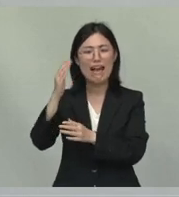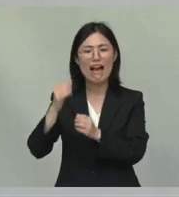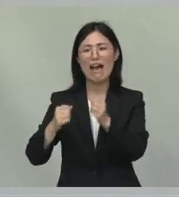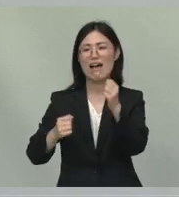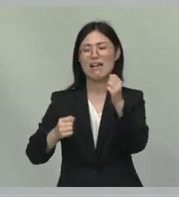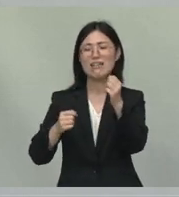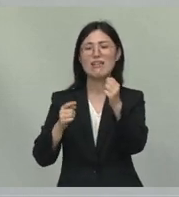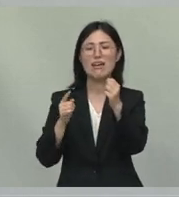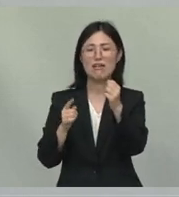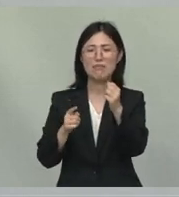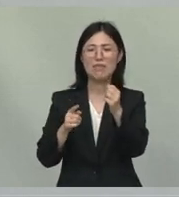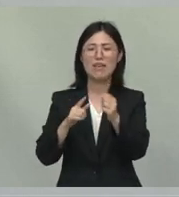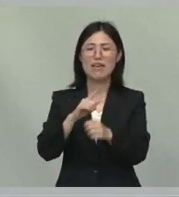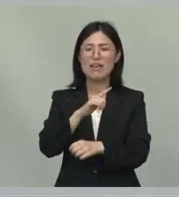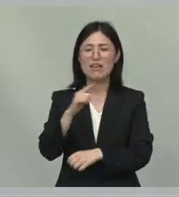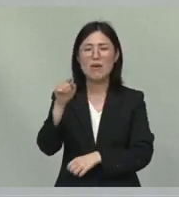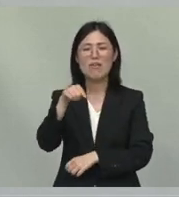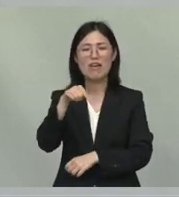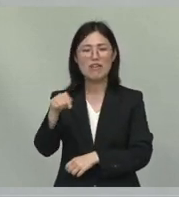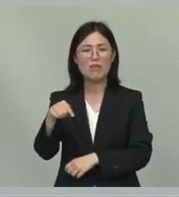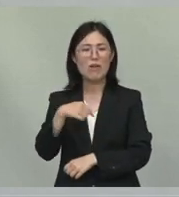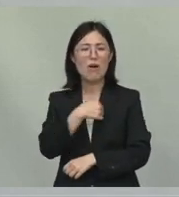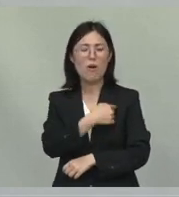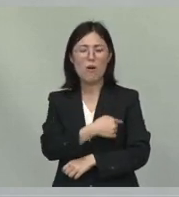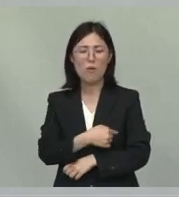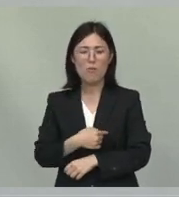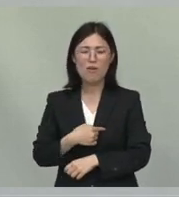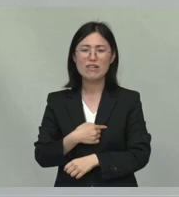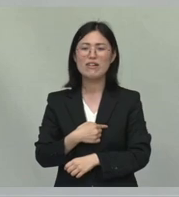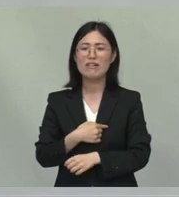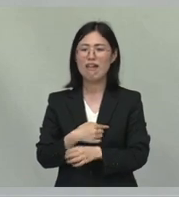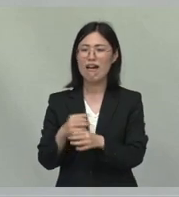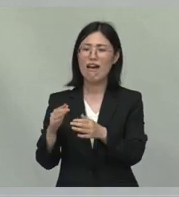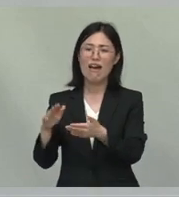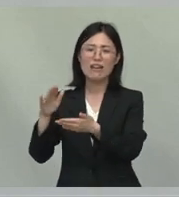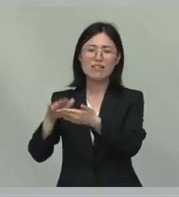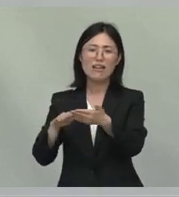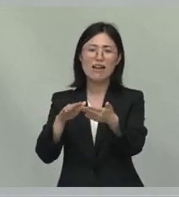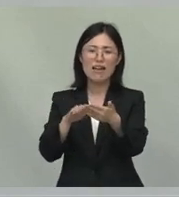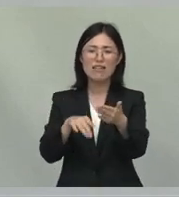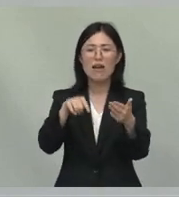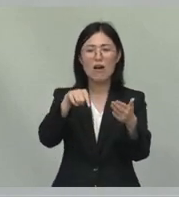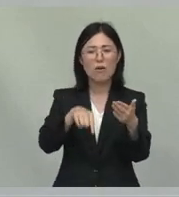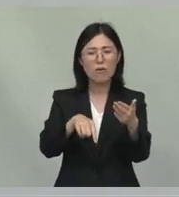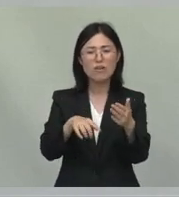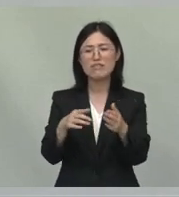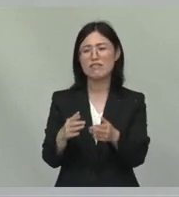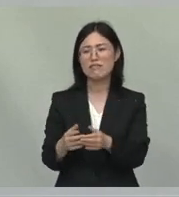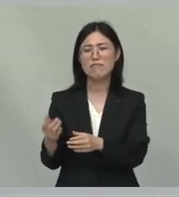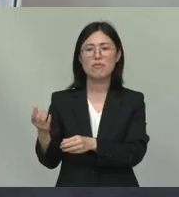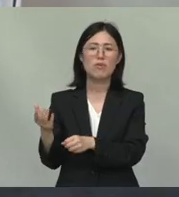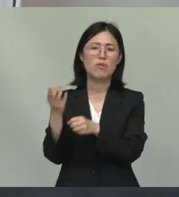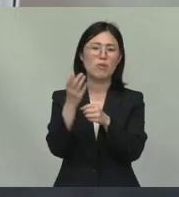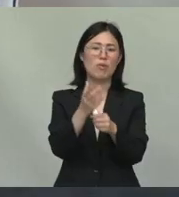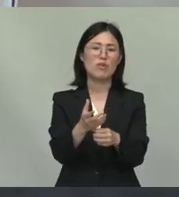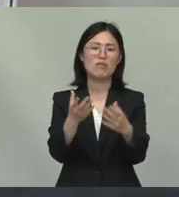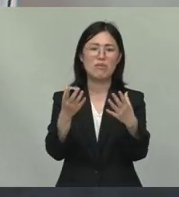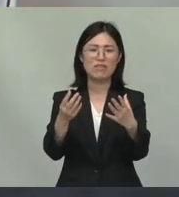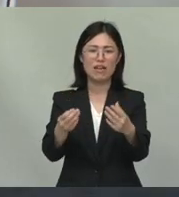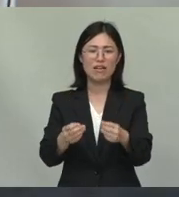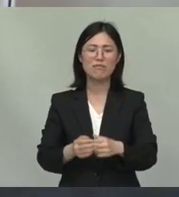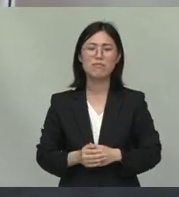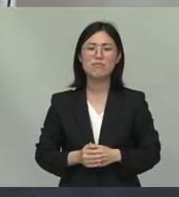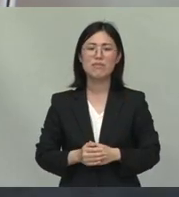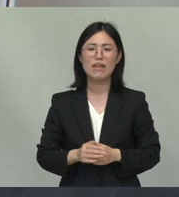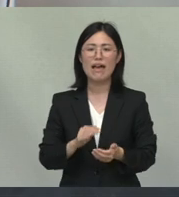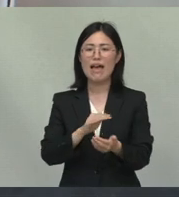が込められて、ここ多摩前哨園に到着いたしました。ここ多摩前